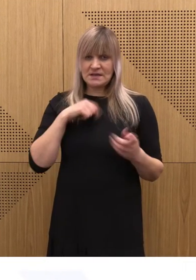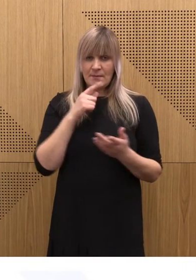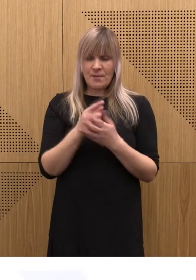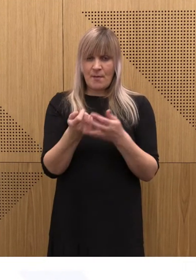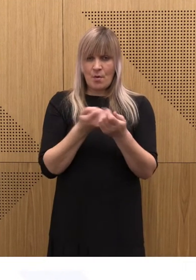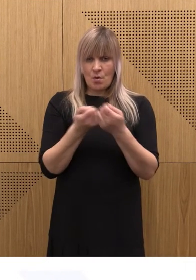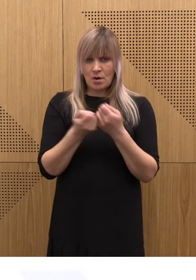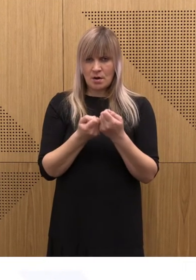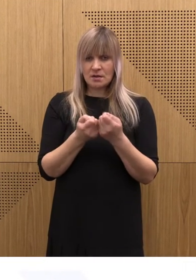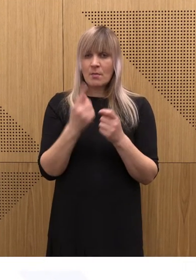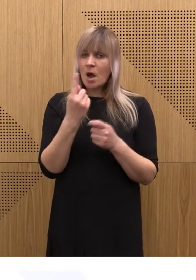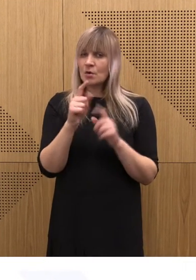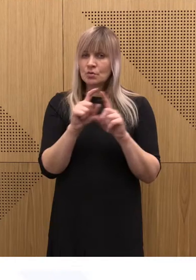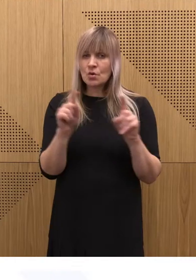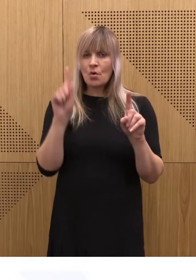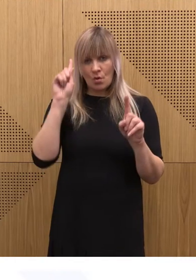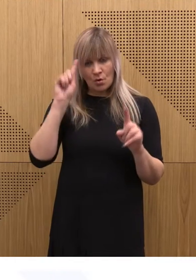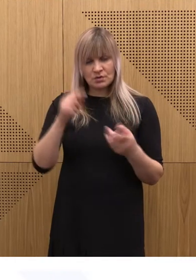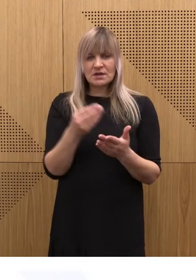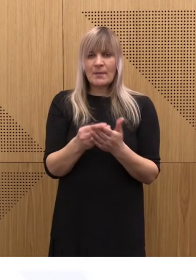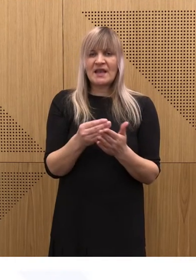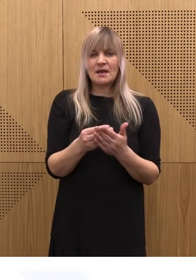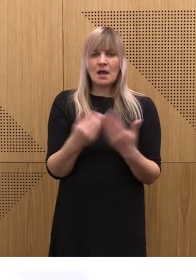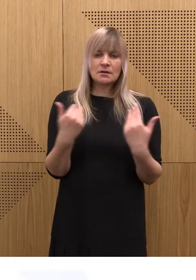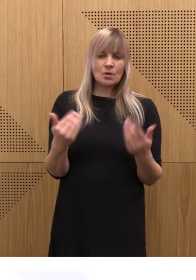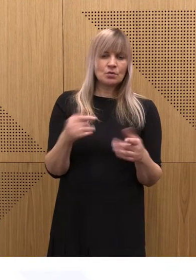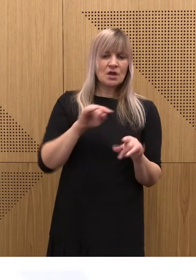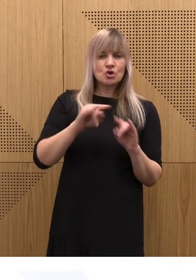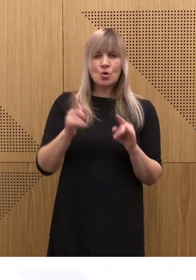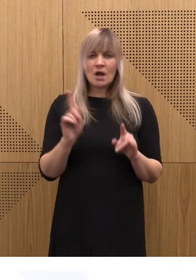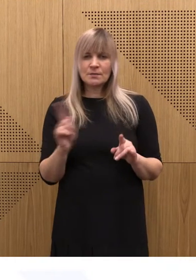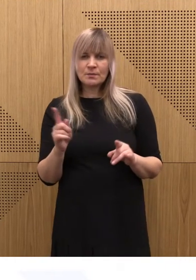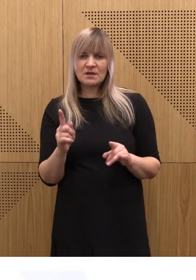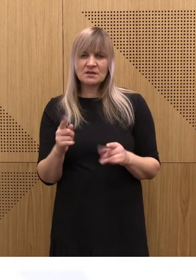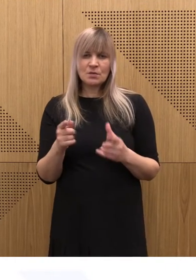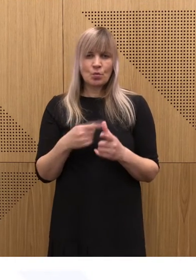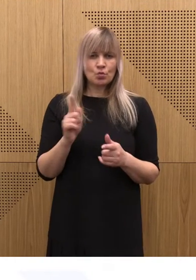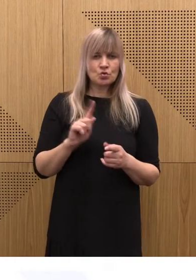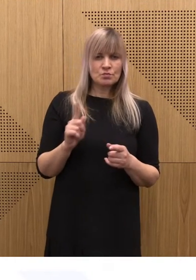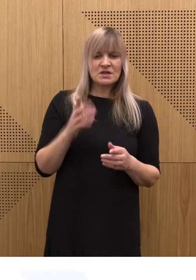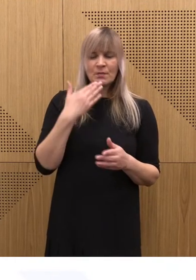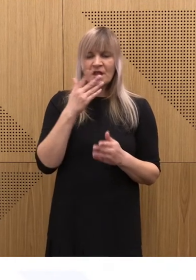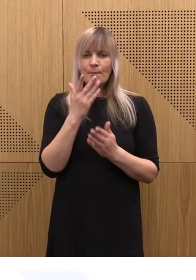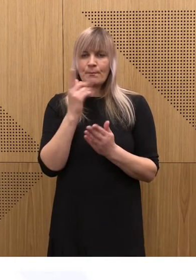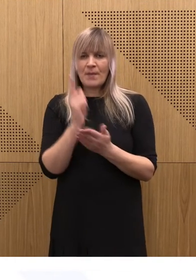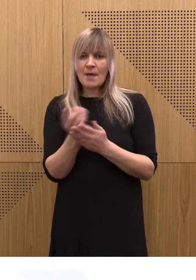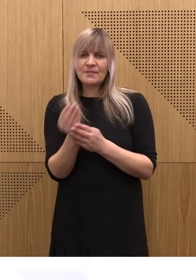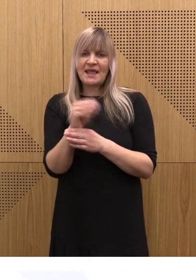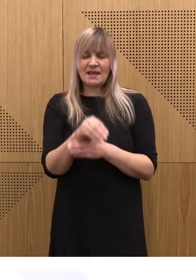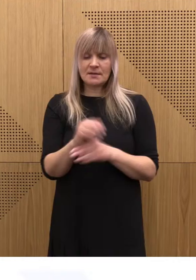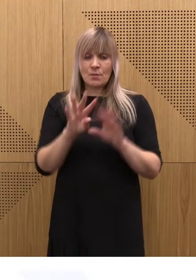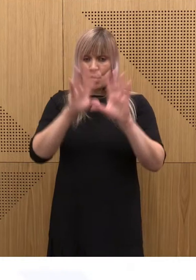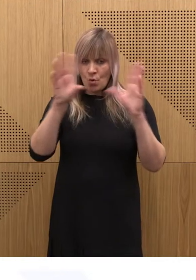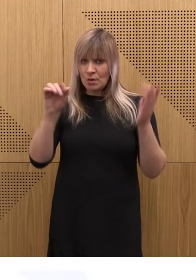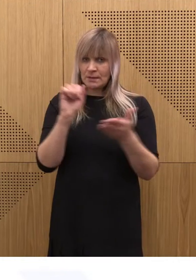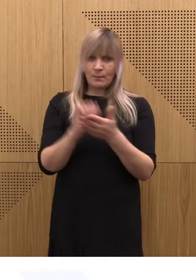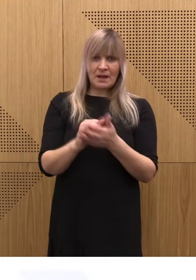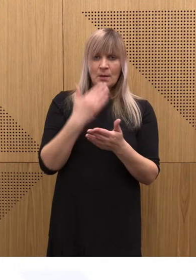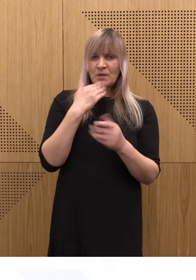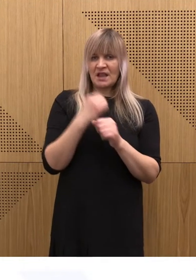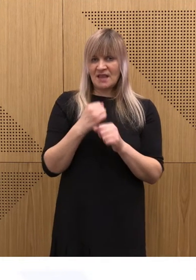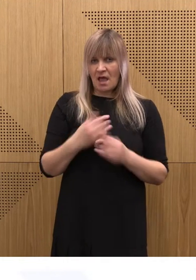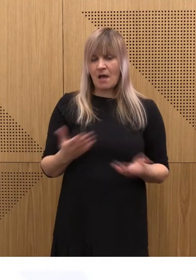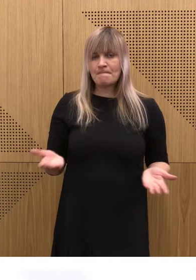ja tegelikult oskab ainult ka kool hinnata seda, millised lüngad on ja millised tuleks täiendada. Kui vaadata üldpilti, mis teha, siis